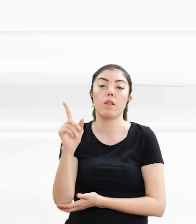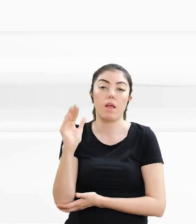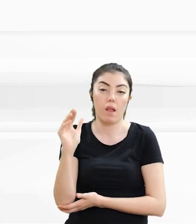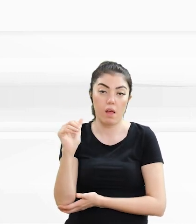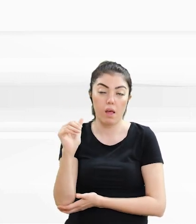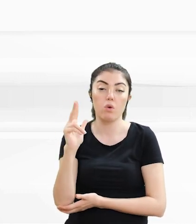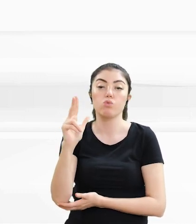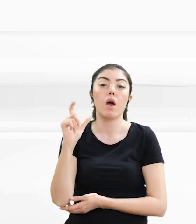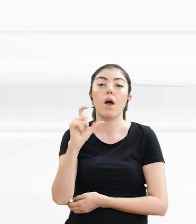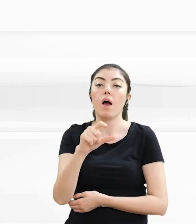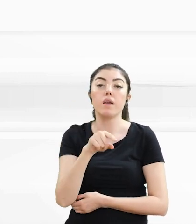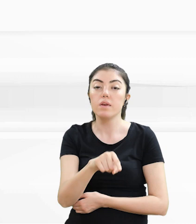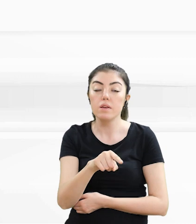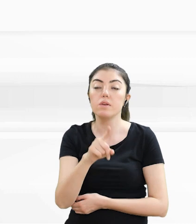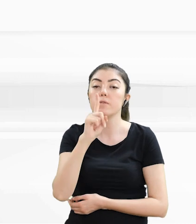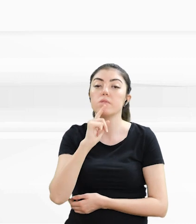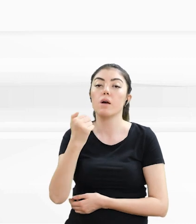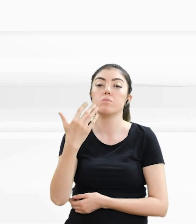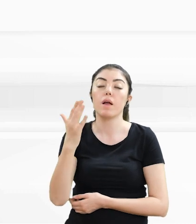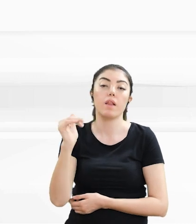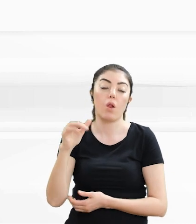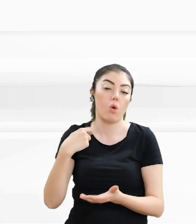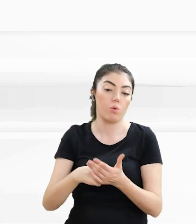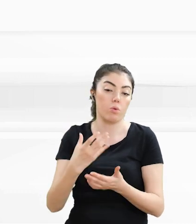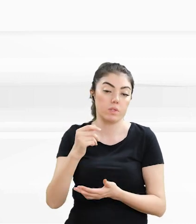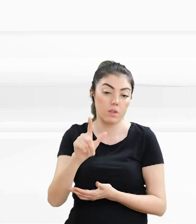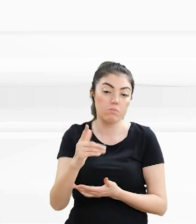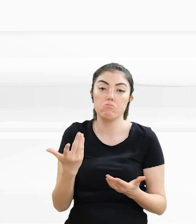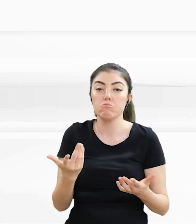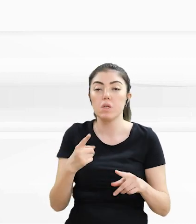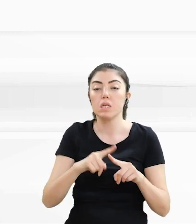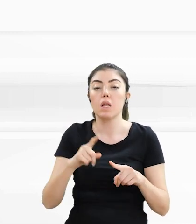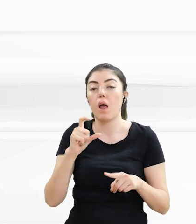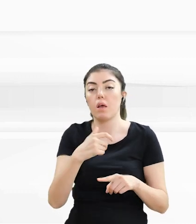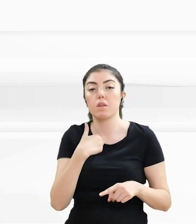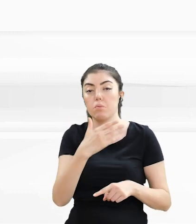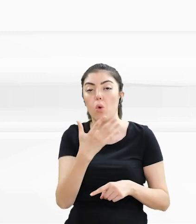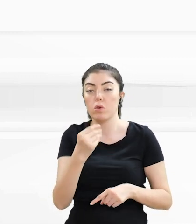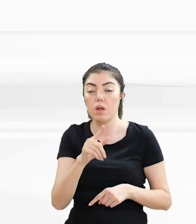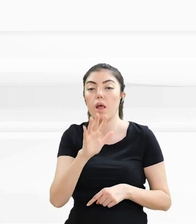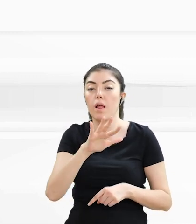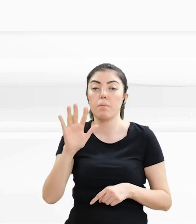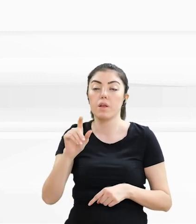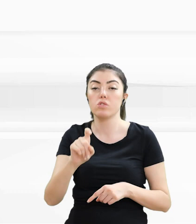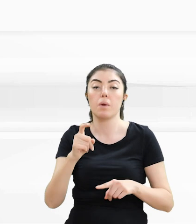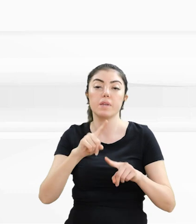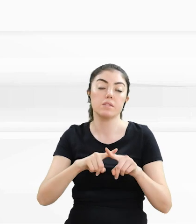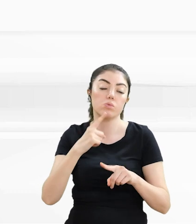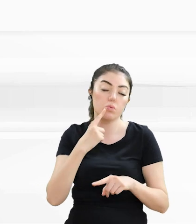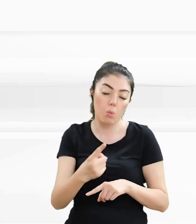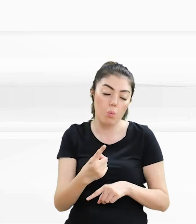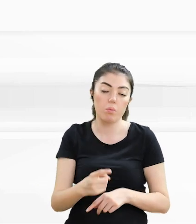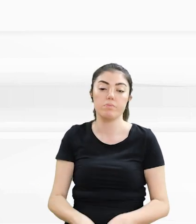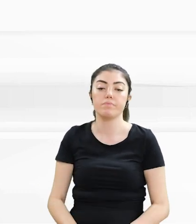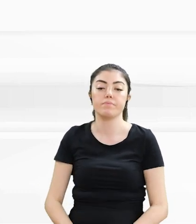110 lira 3'er gitseydim üç çarpı 55'ten 165 lira ödemem gerekiyordu Excel gidersem o zaman 55 çarpı ilk